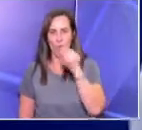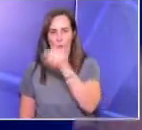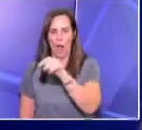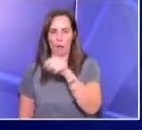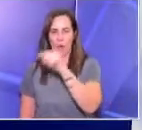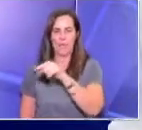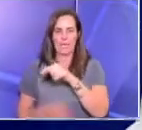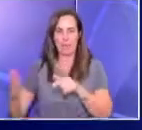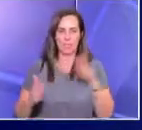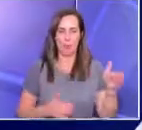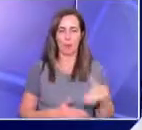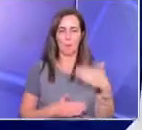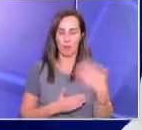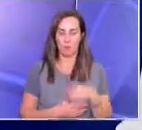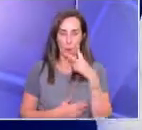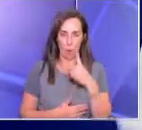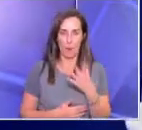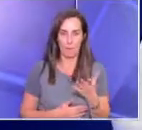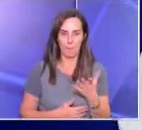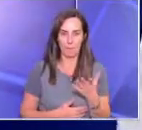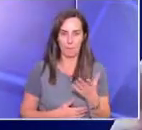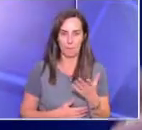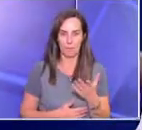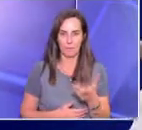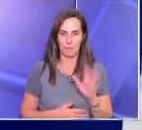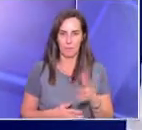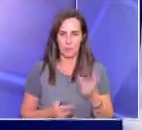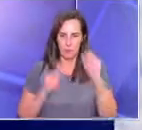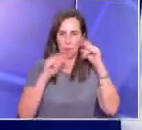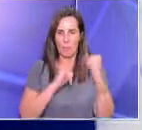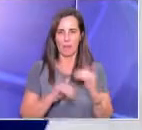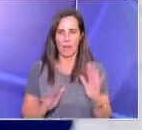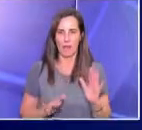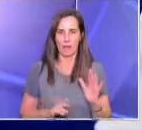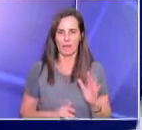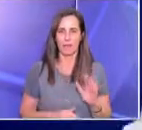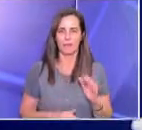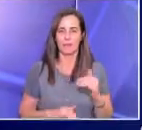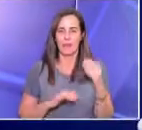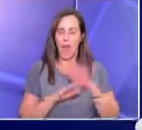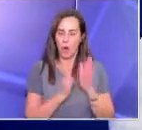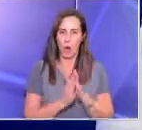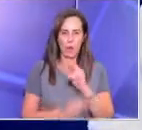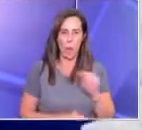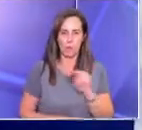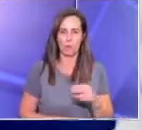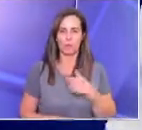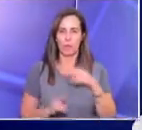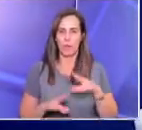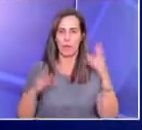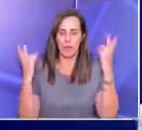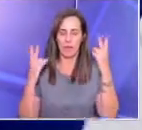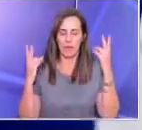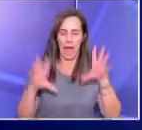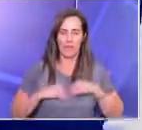וזה שמאלני, ובסוף כשמסתכלים בצורה העניינית, וזה מה שהתעוררות מביאה, זה השיח שלה. עניינית על כל סוגיה וסוגיה, אנחנו יכולים להסכים על